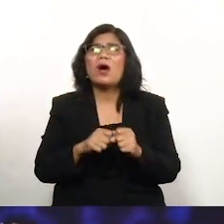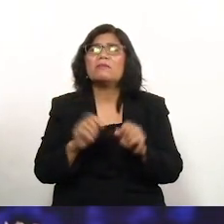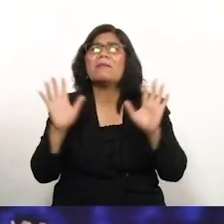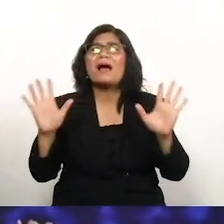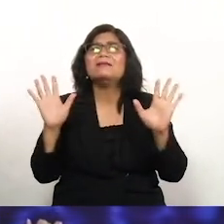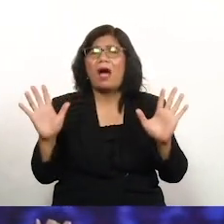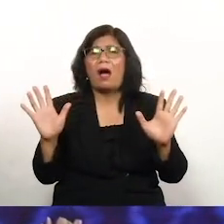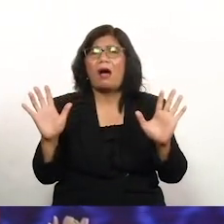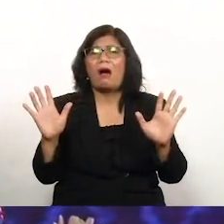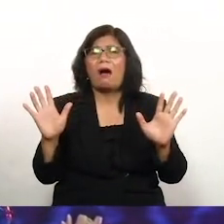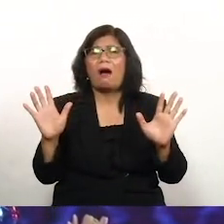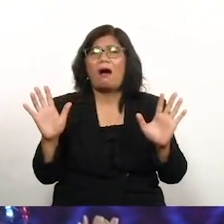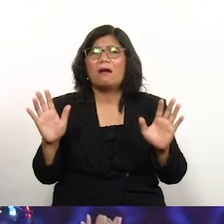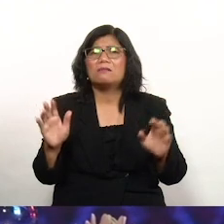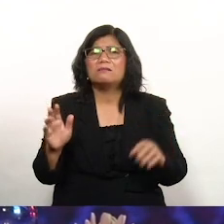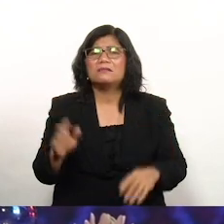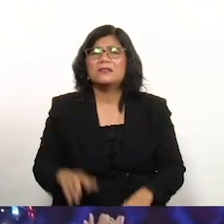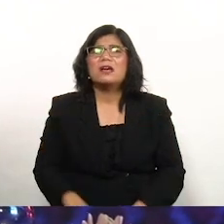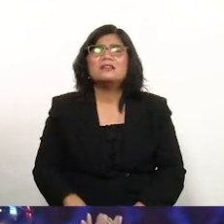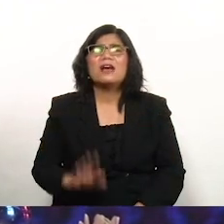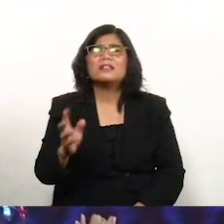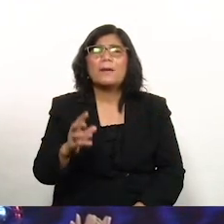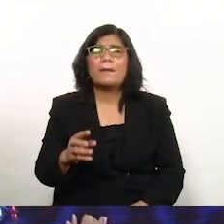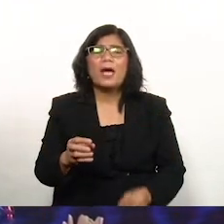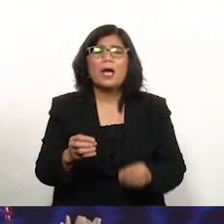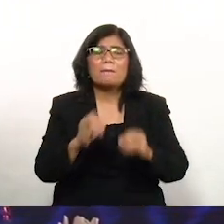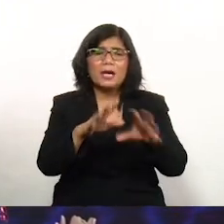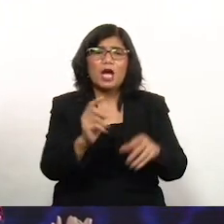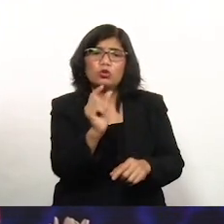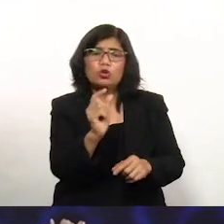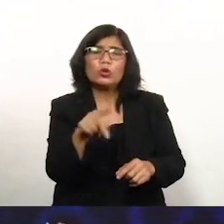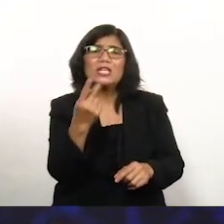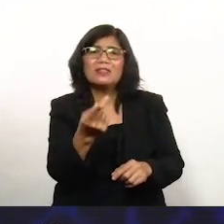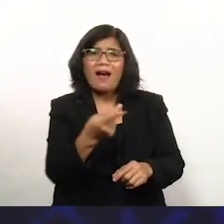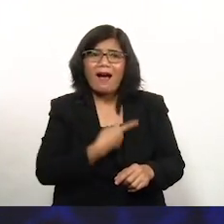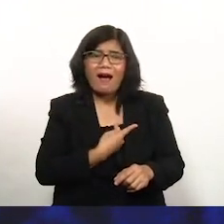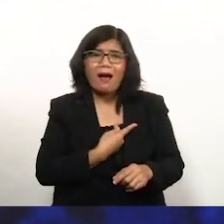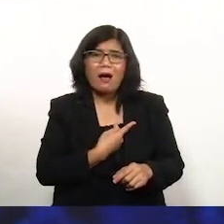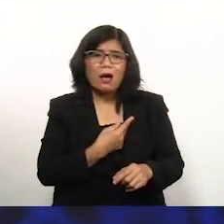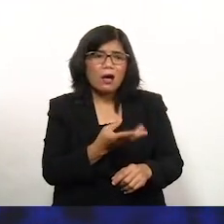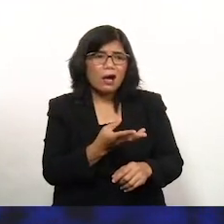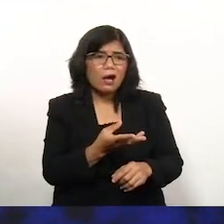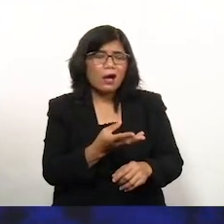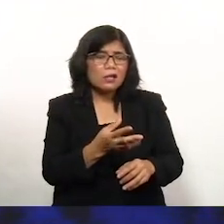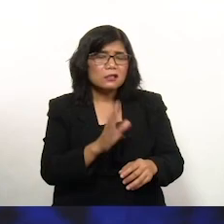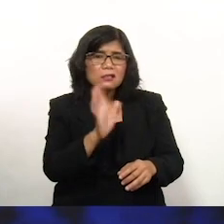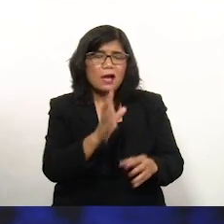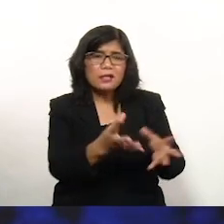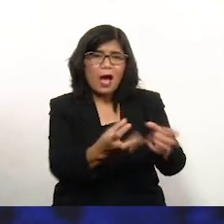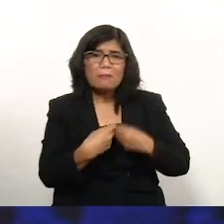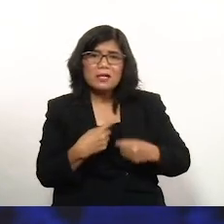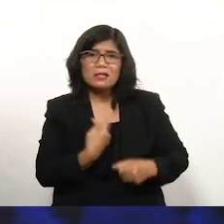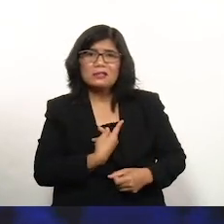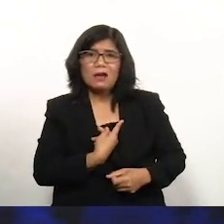Hai jangan sampai berkat yang sebetulnya sudah disediakan buat hidup surah Hai hanya karena kebodohan kita dirampas